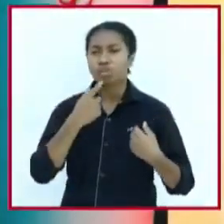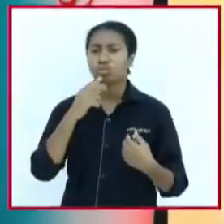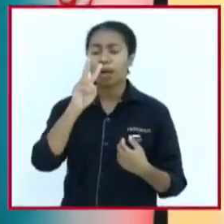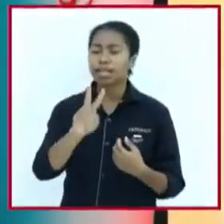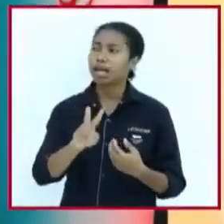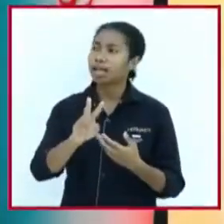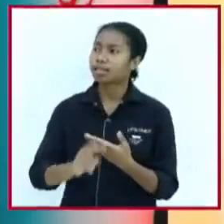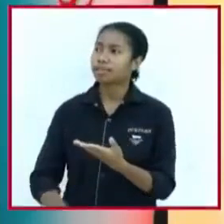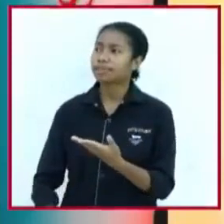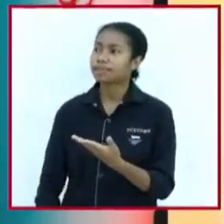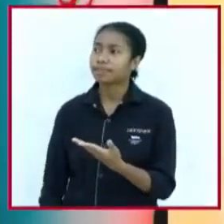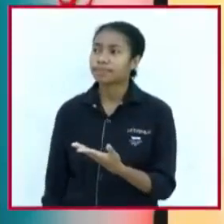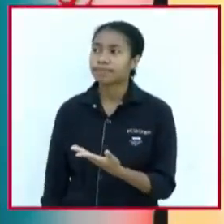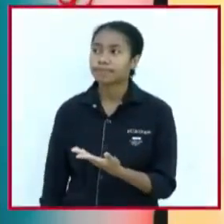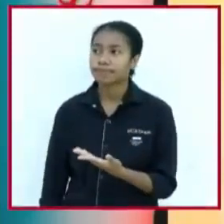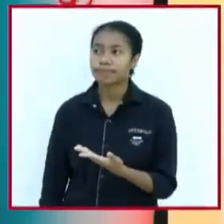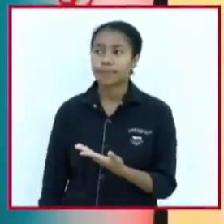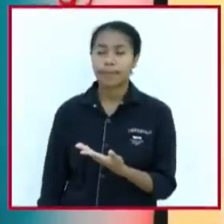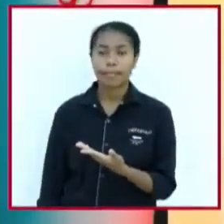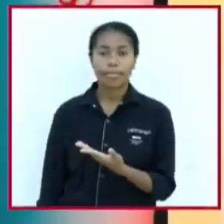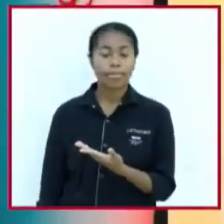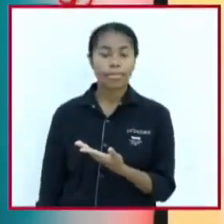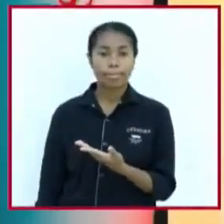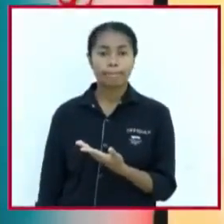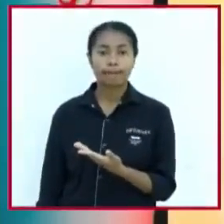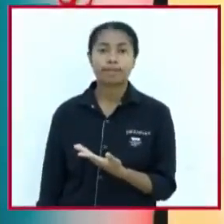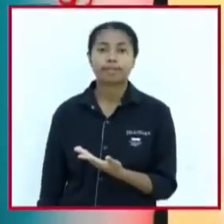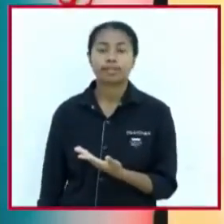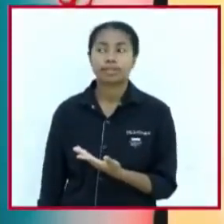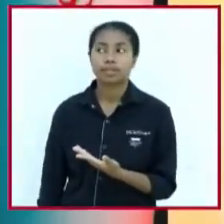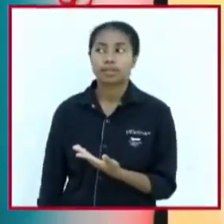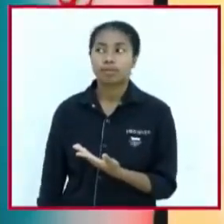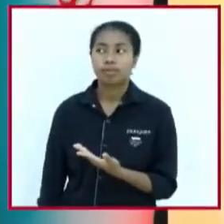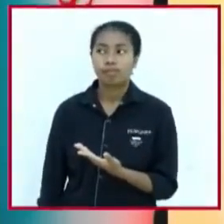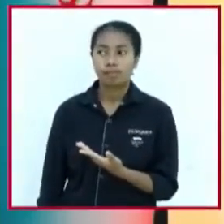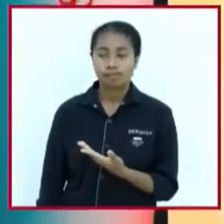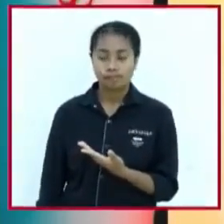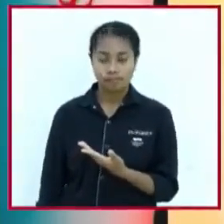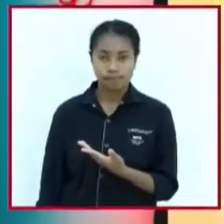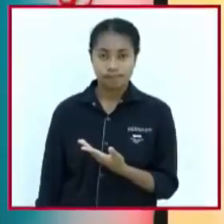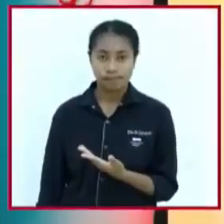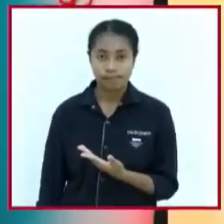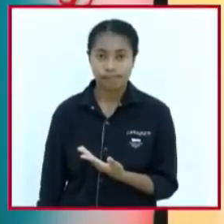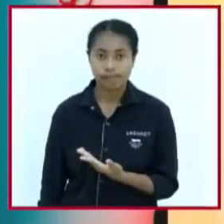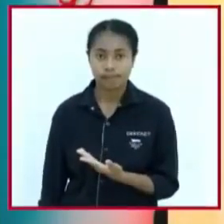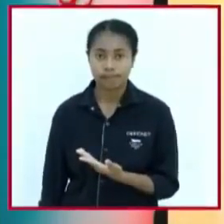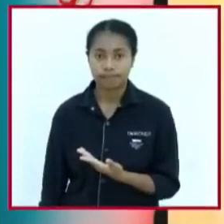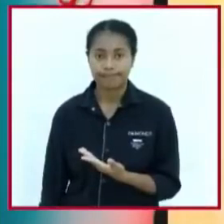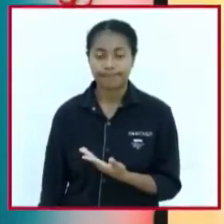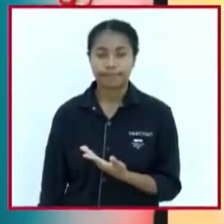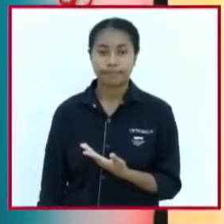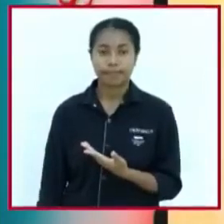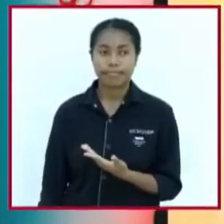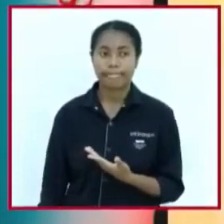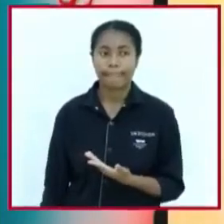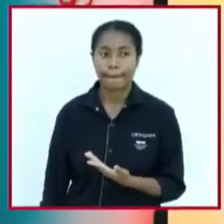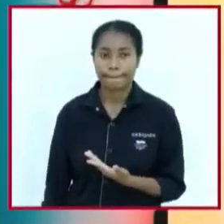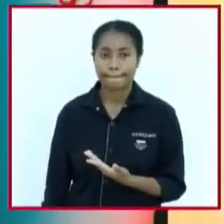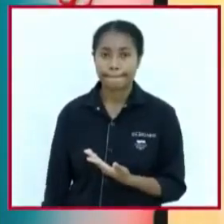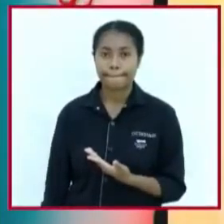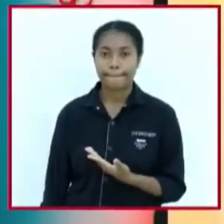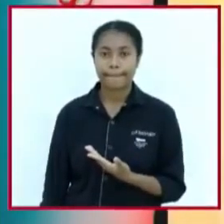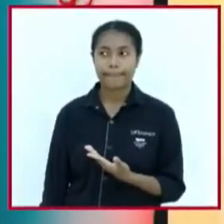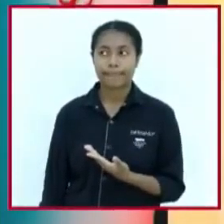yang telah melintasi semua langit yaitu Yesus Anak Allah Baiklah kita teguh berpegang pada pengakuan iman kita